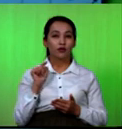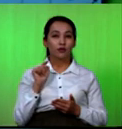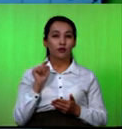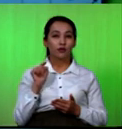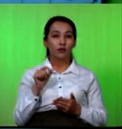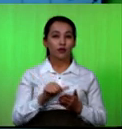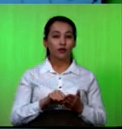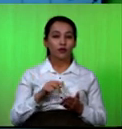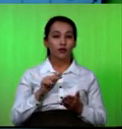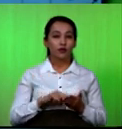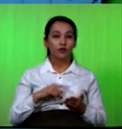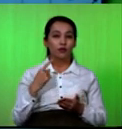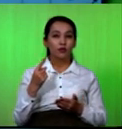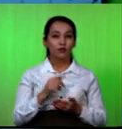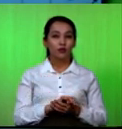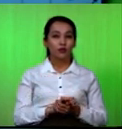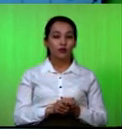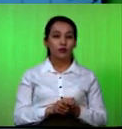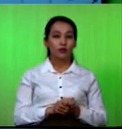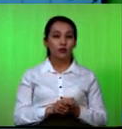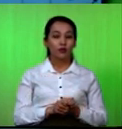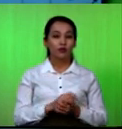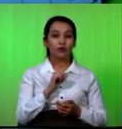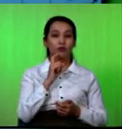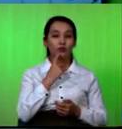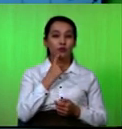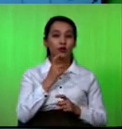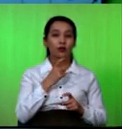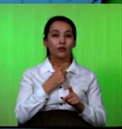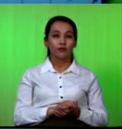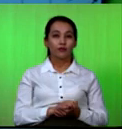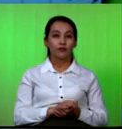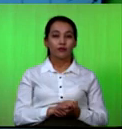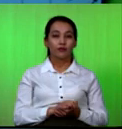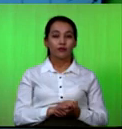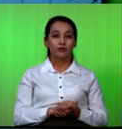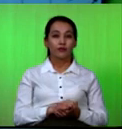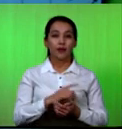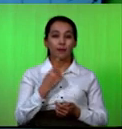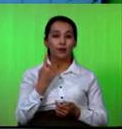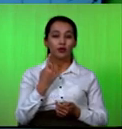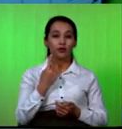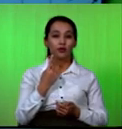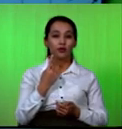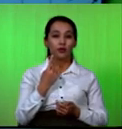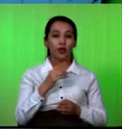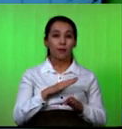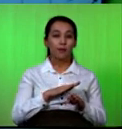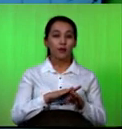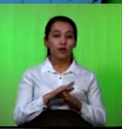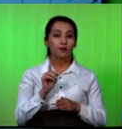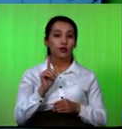1681. Demak, bu murakkab tenglama. To'g'rimi? Birinchi navbatda bajaradigan ishimiz